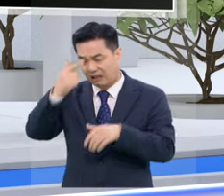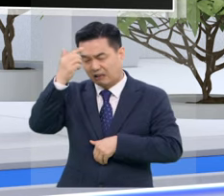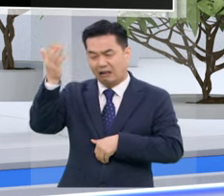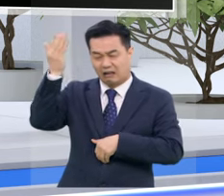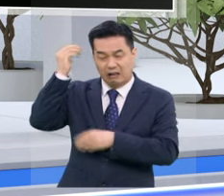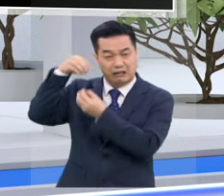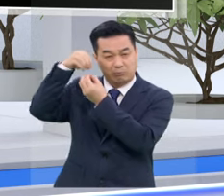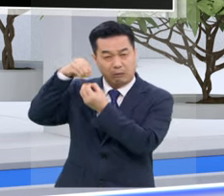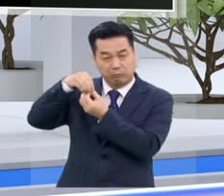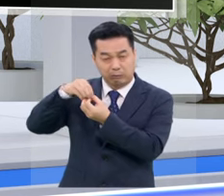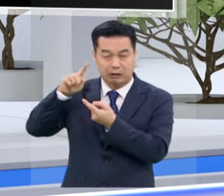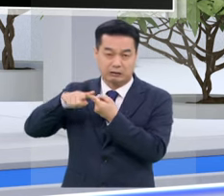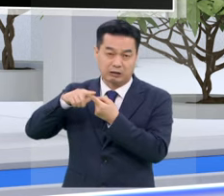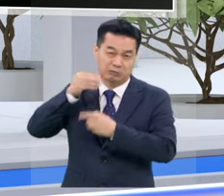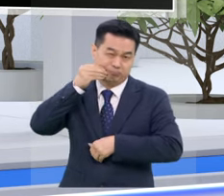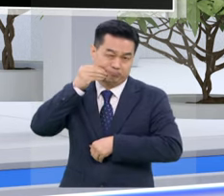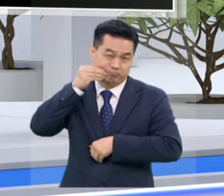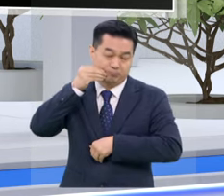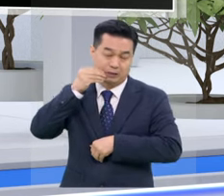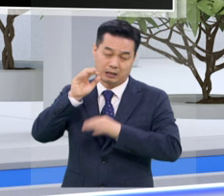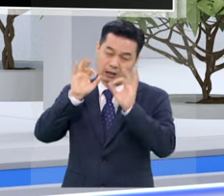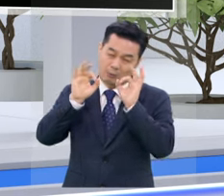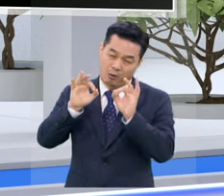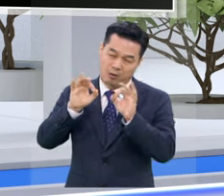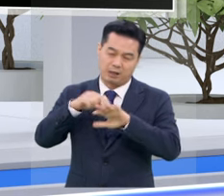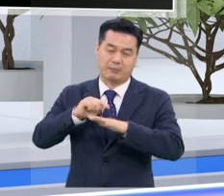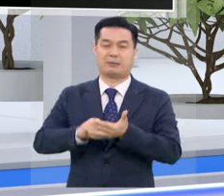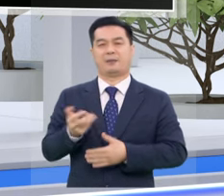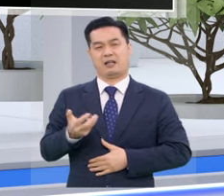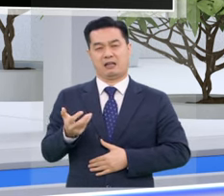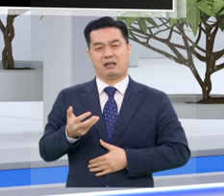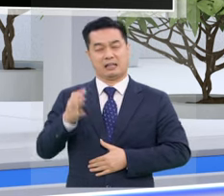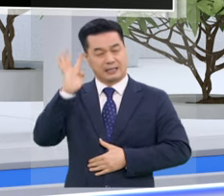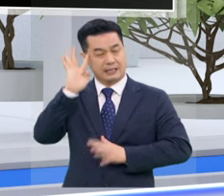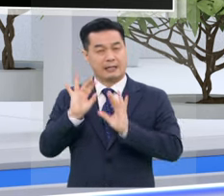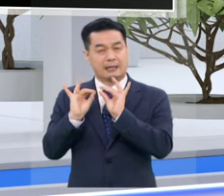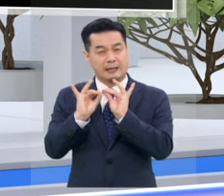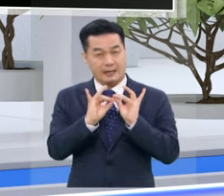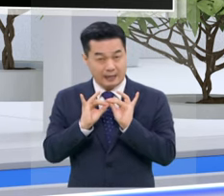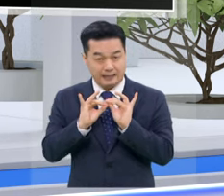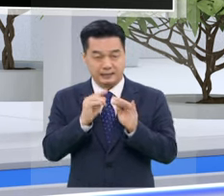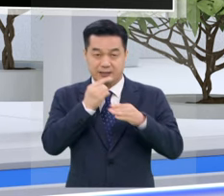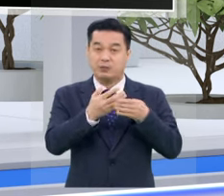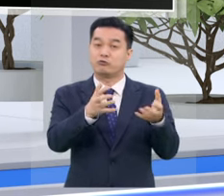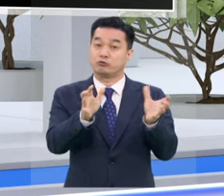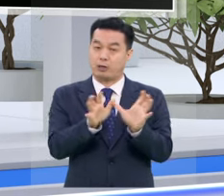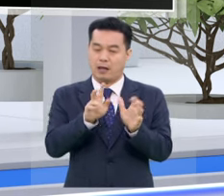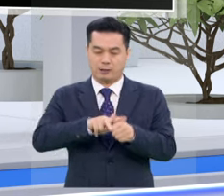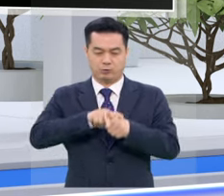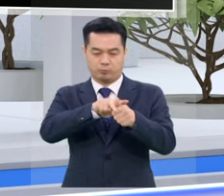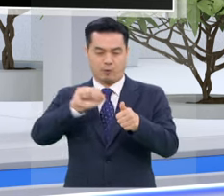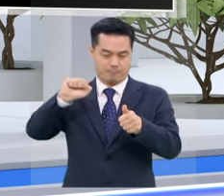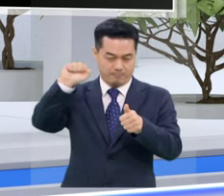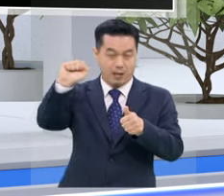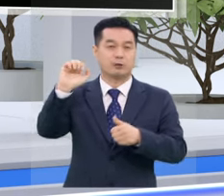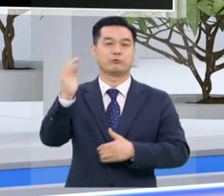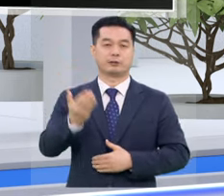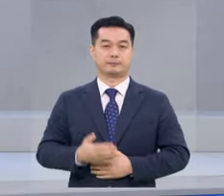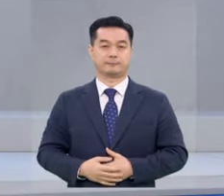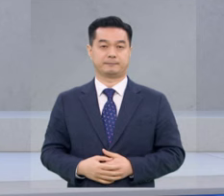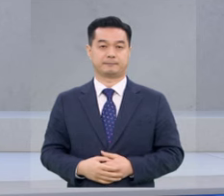못하는 모습을 지켜보는 것이 고통스러워 저와 생각을 같이하는 더불어민주당 후보로 나선